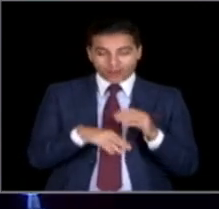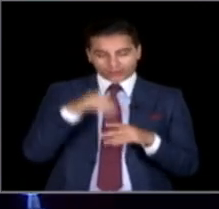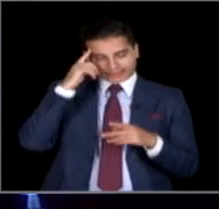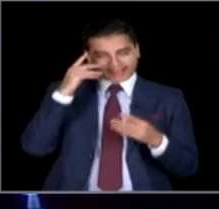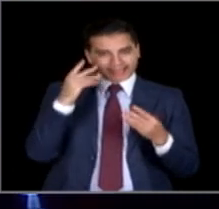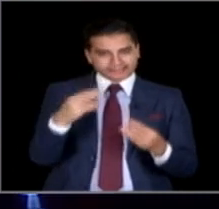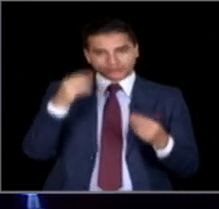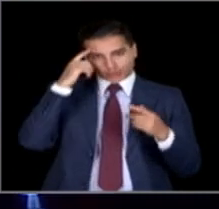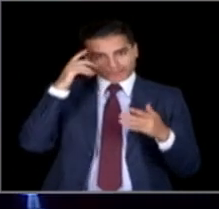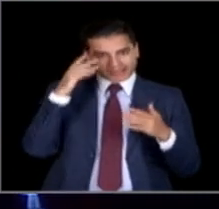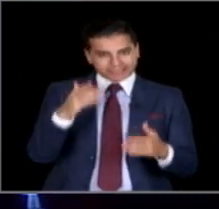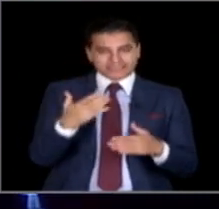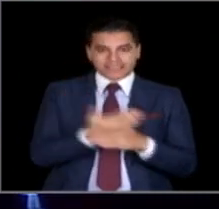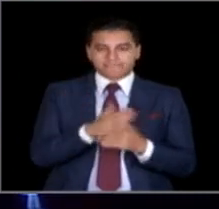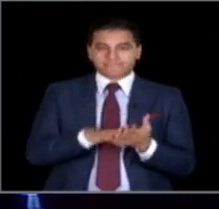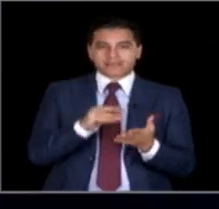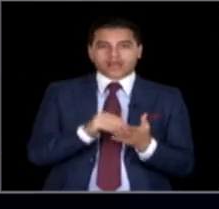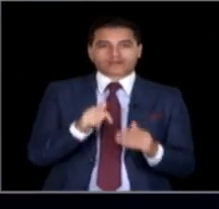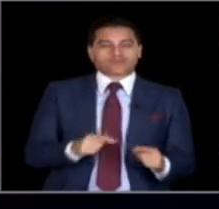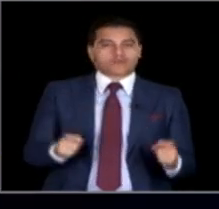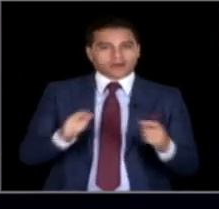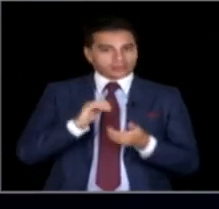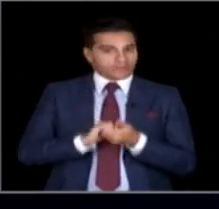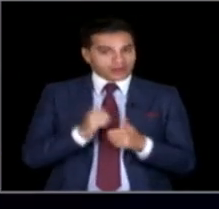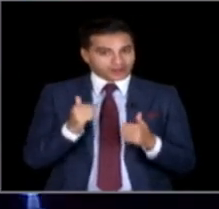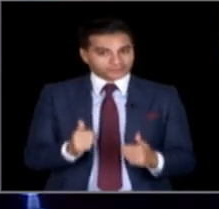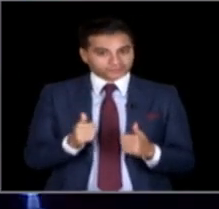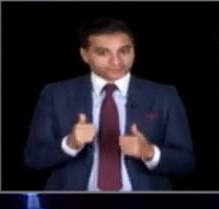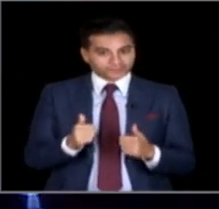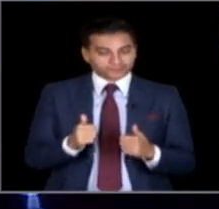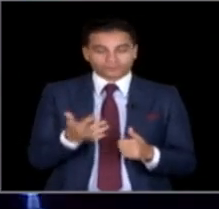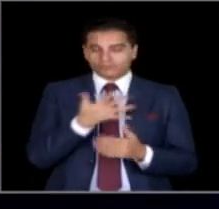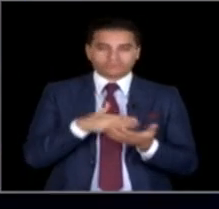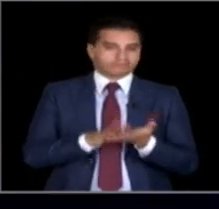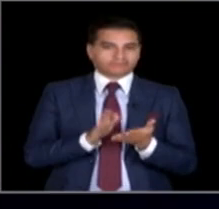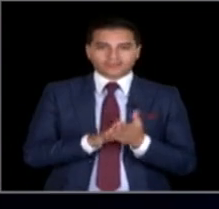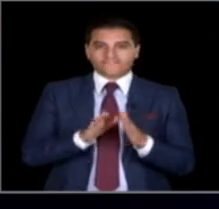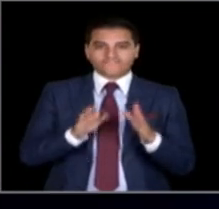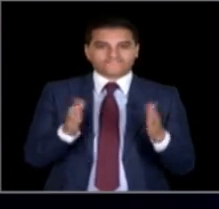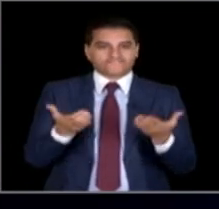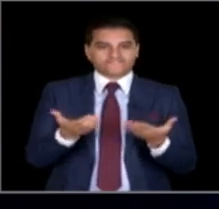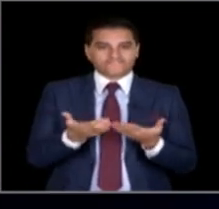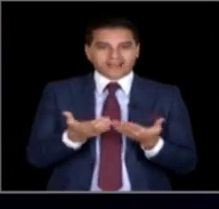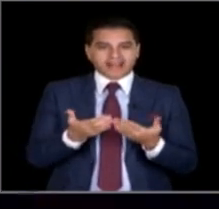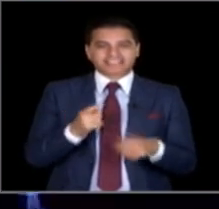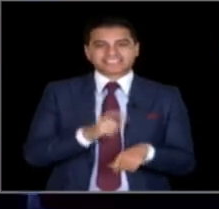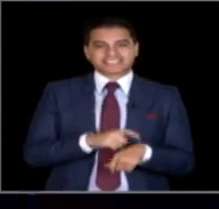هادين ومركزين من بدايه المباراه. اتفقنا؟ ان شاء الله. ان شاء الله. نحيي كلنا فريق